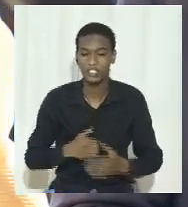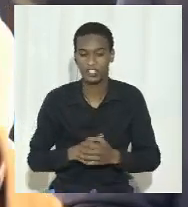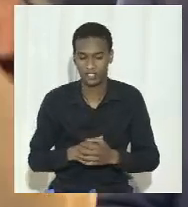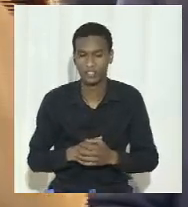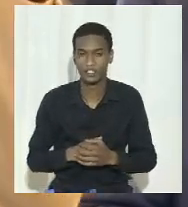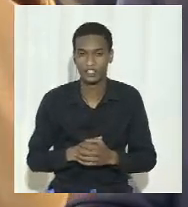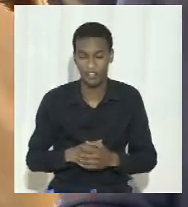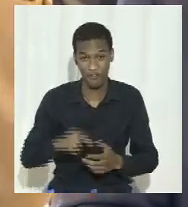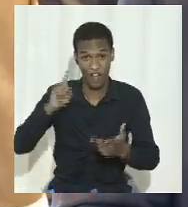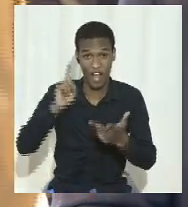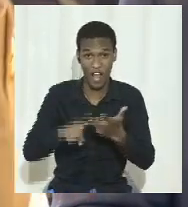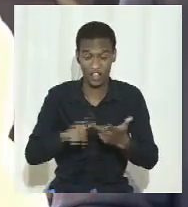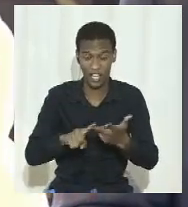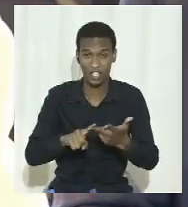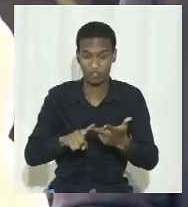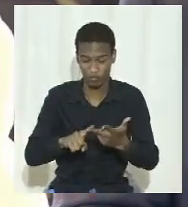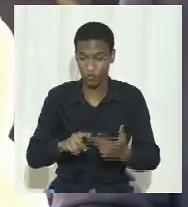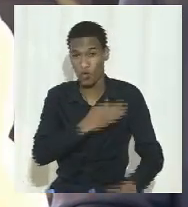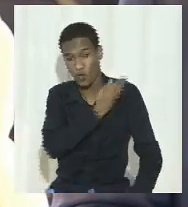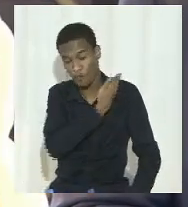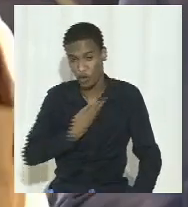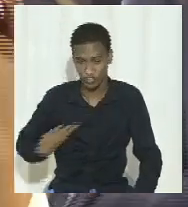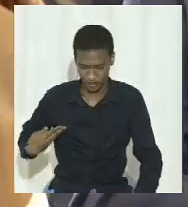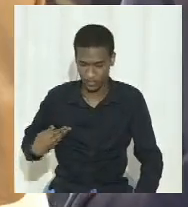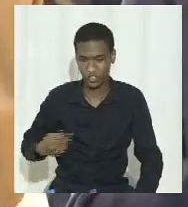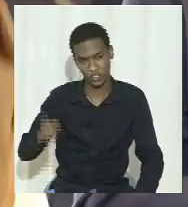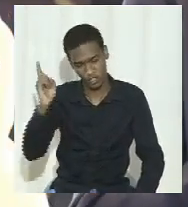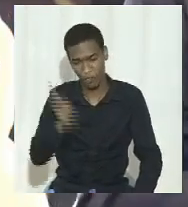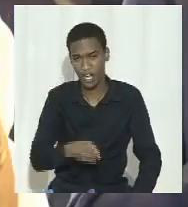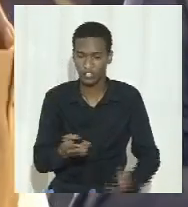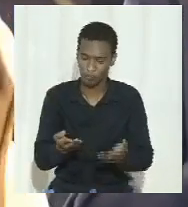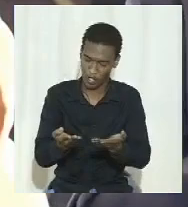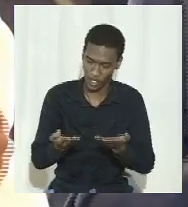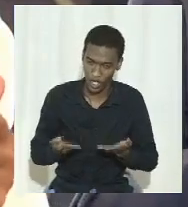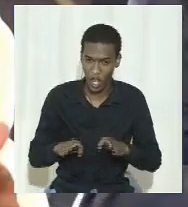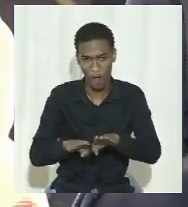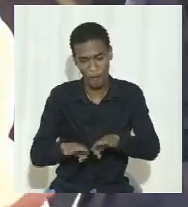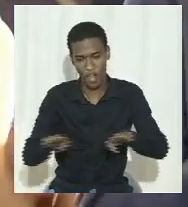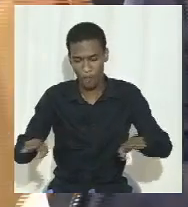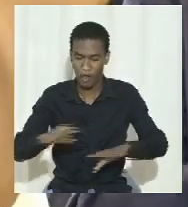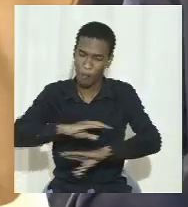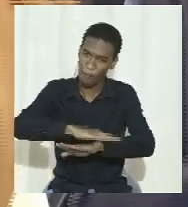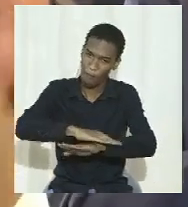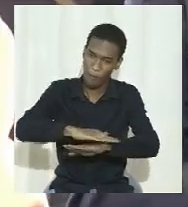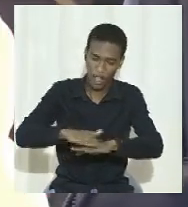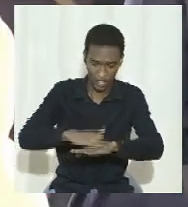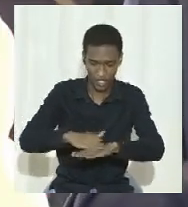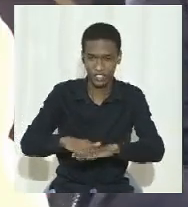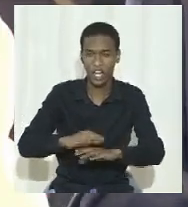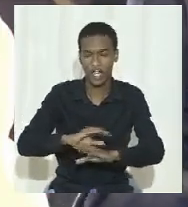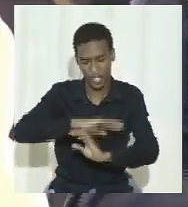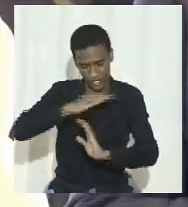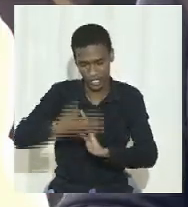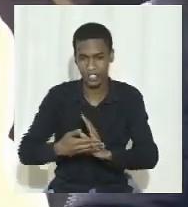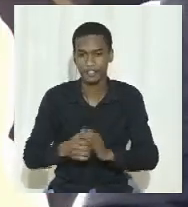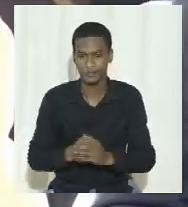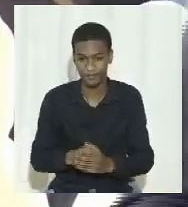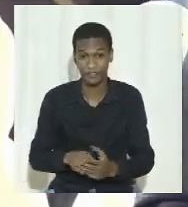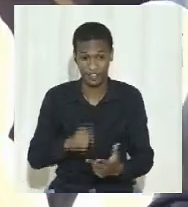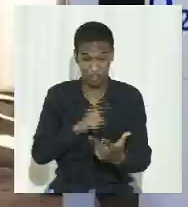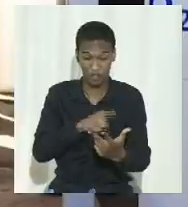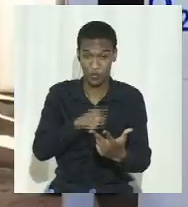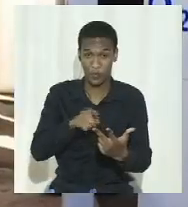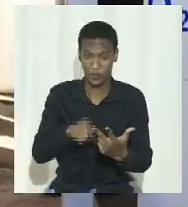a dia ny mpitandro ny filaminana satria ilaina ny filaminana manerana ny Madagasikara reo telo reo